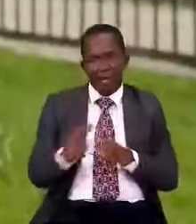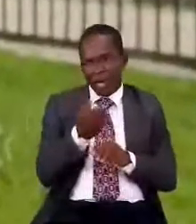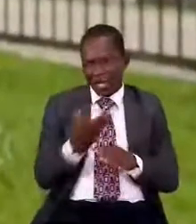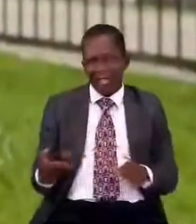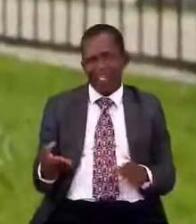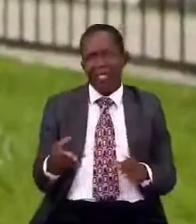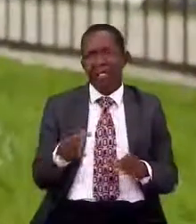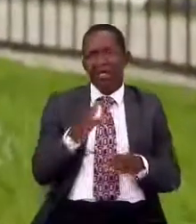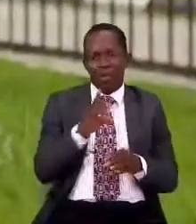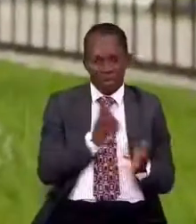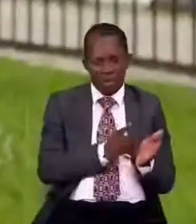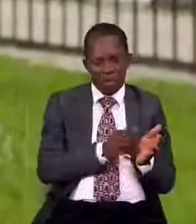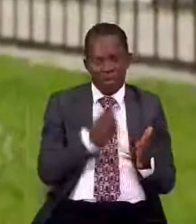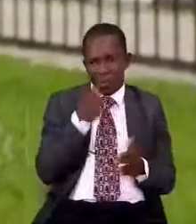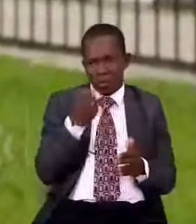faire l'opération.